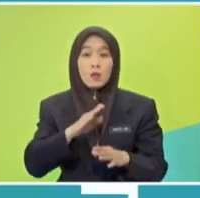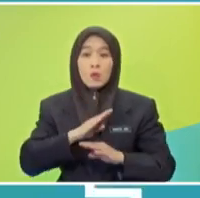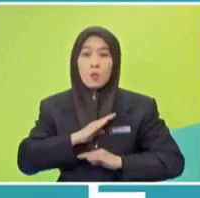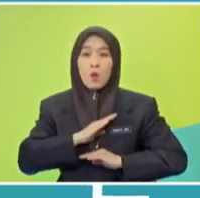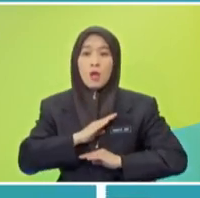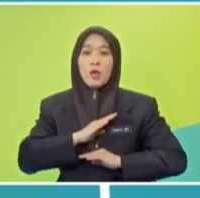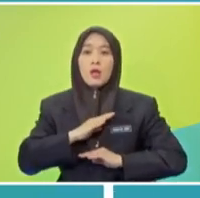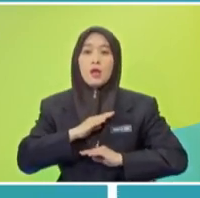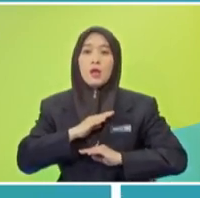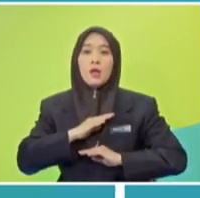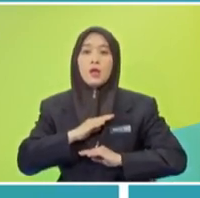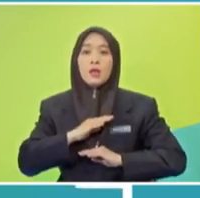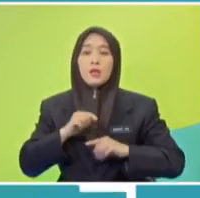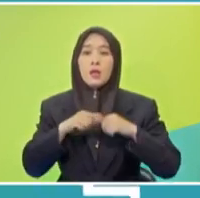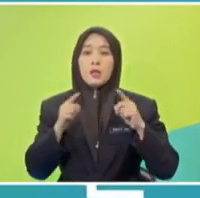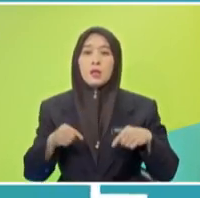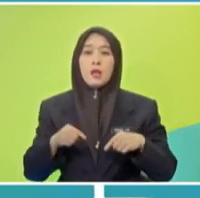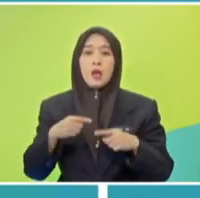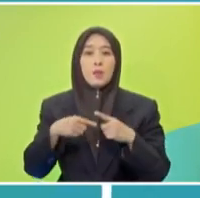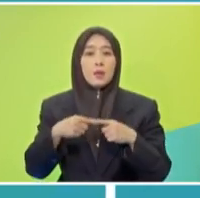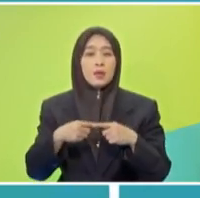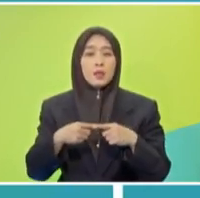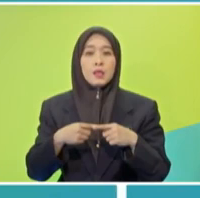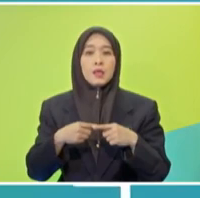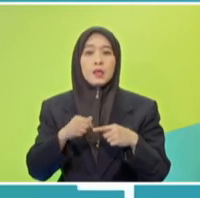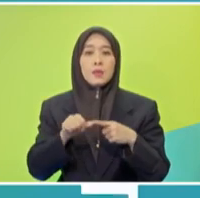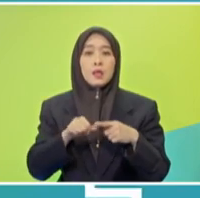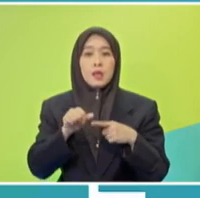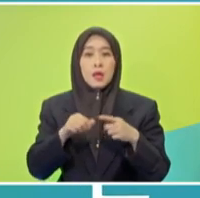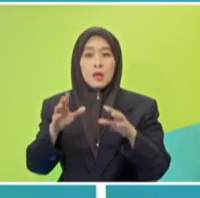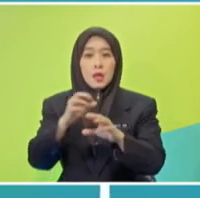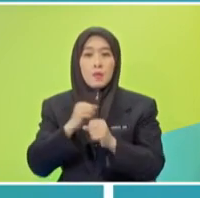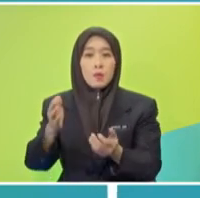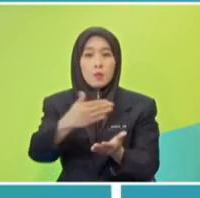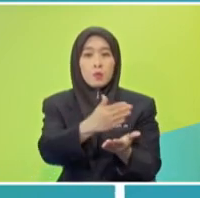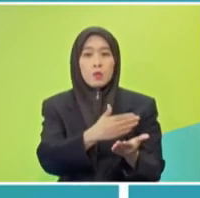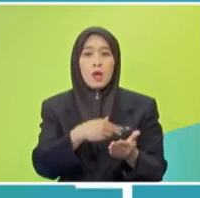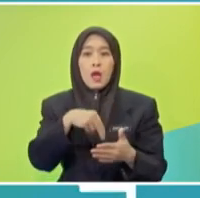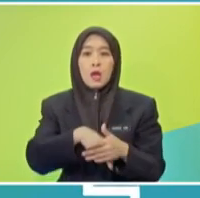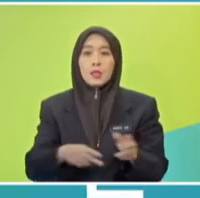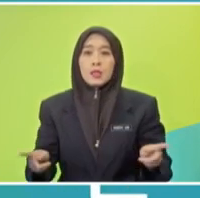dapat mengukur hasil tangan yang diminatinya